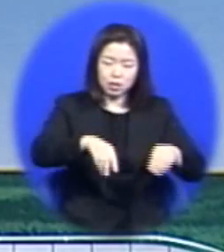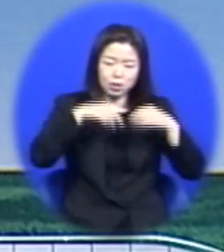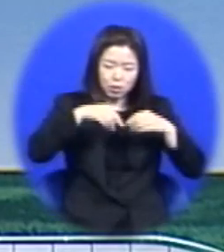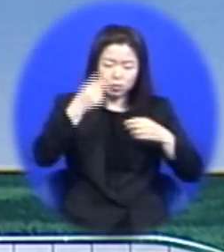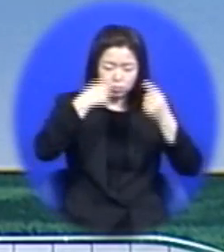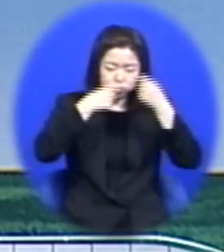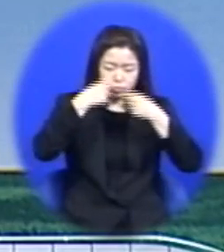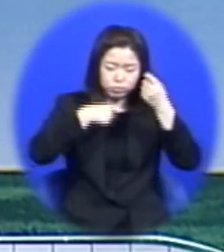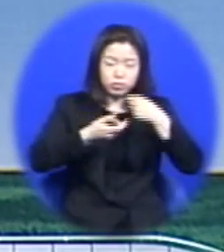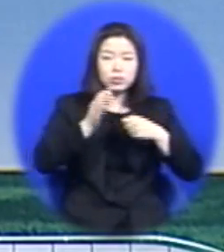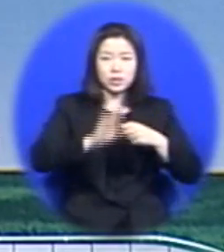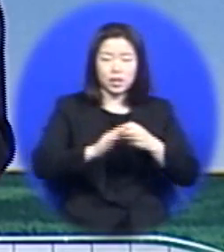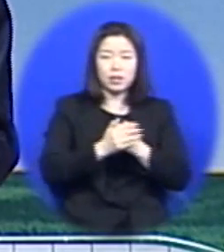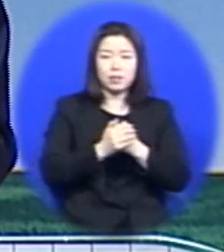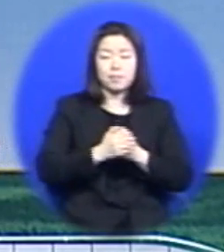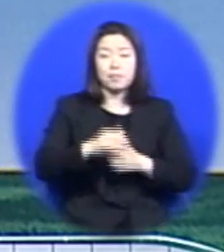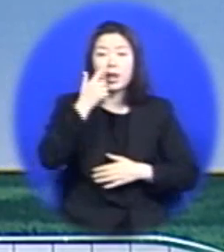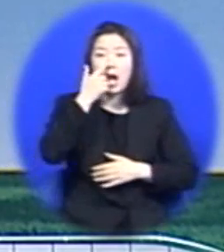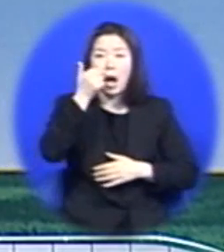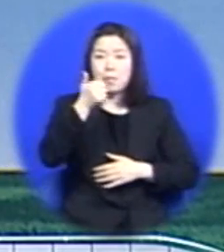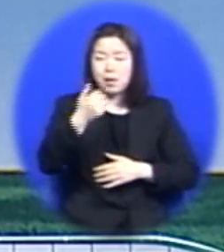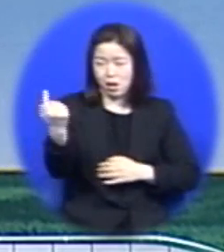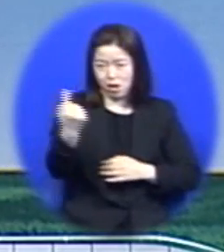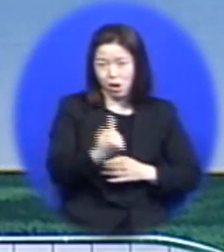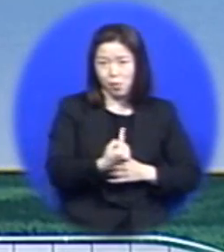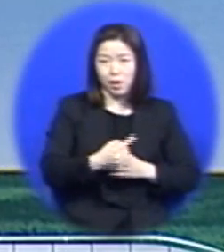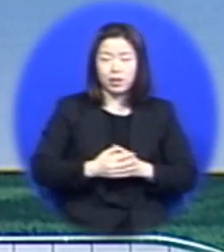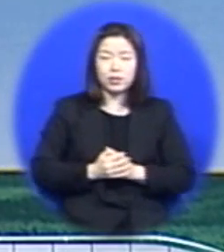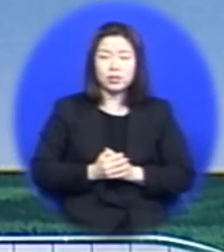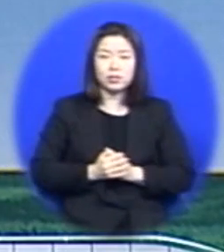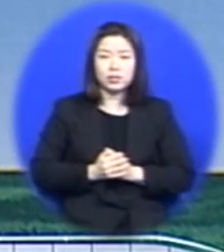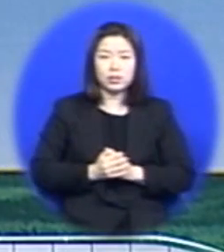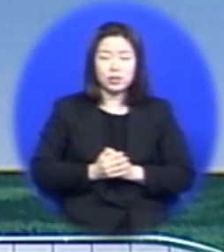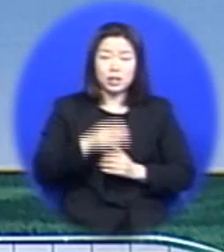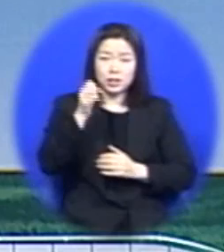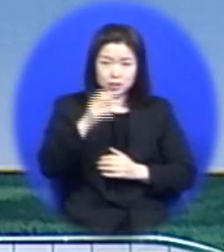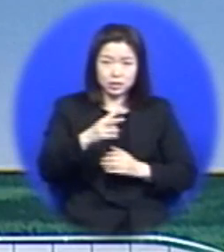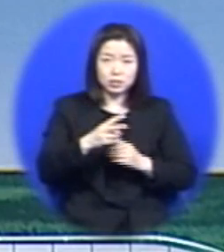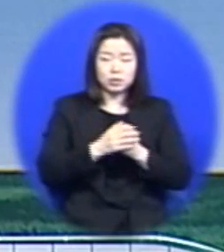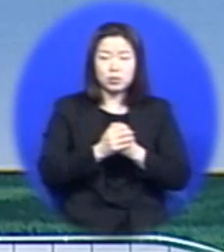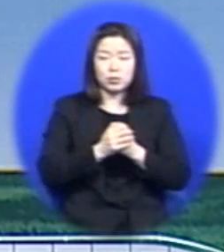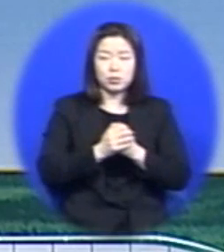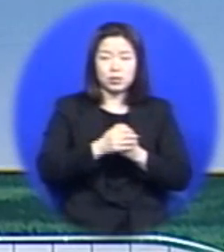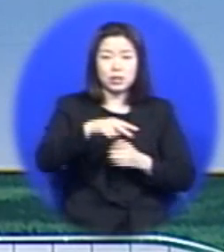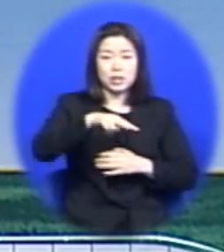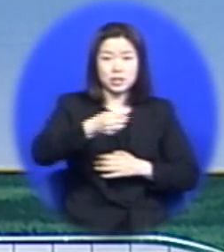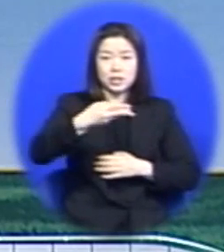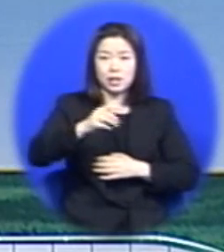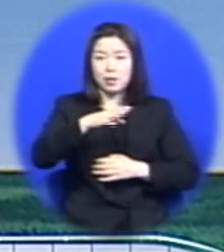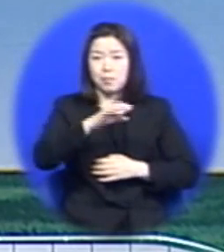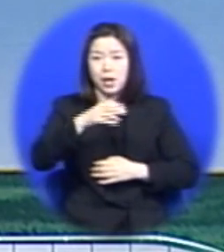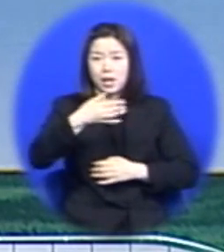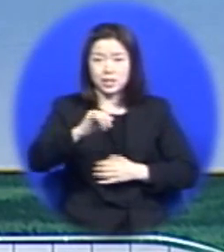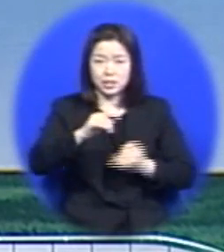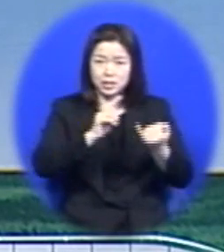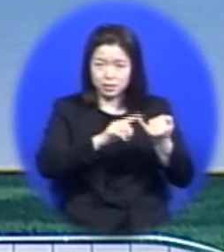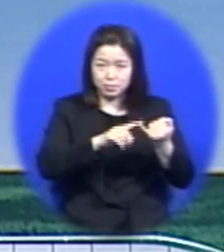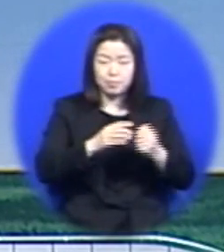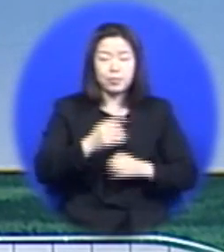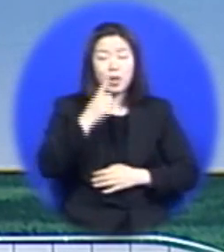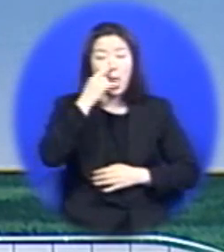우는데 아빠가 들어왔습니다. 그리고는 스테판이